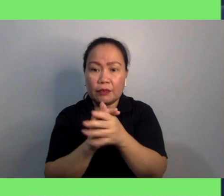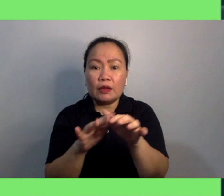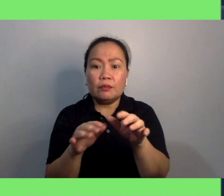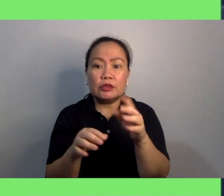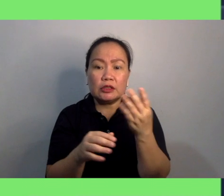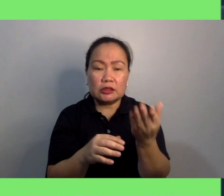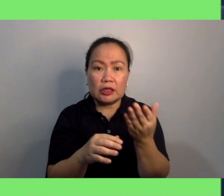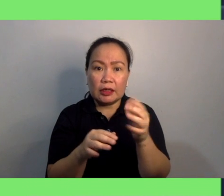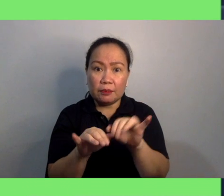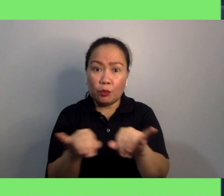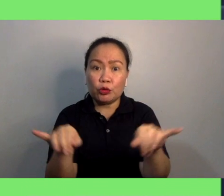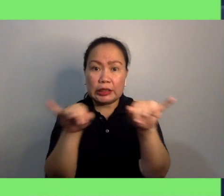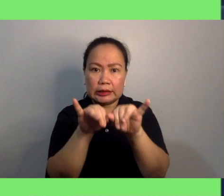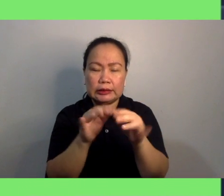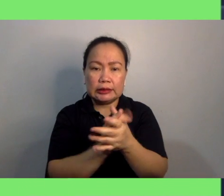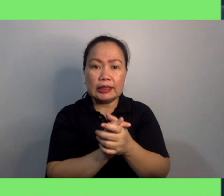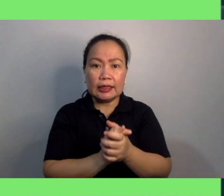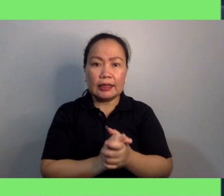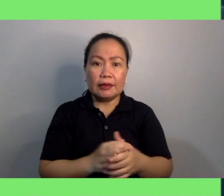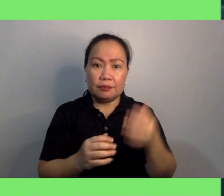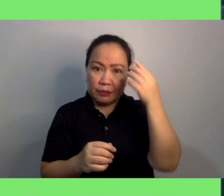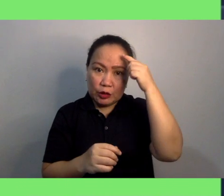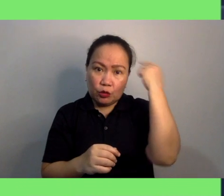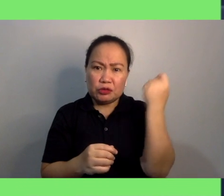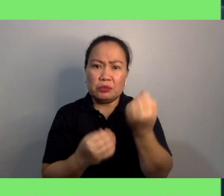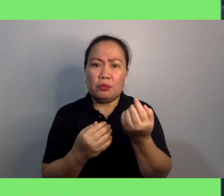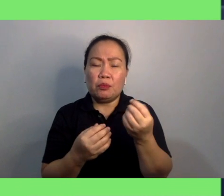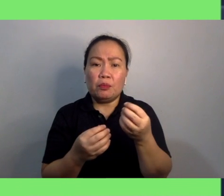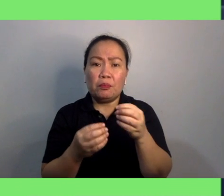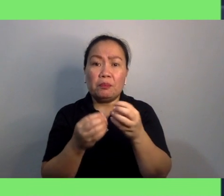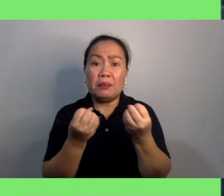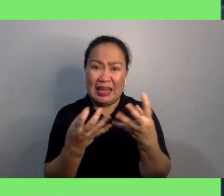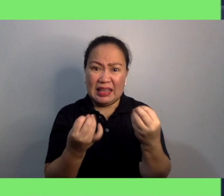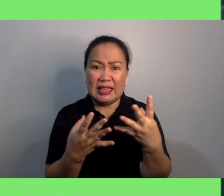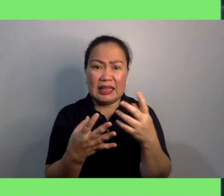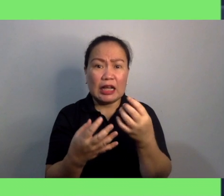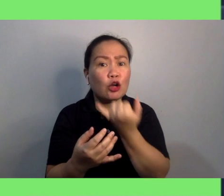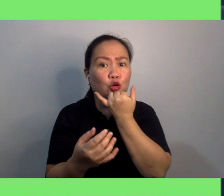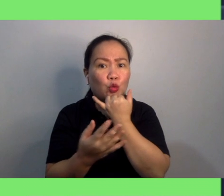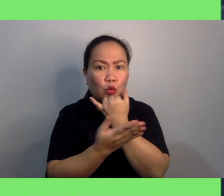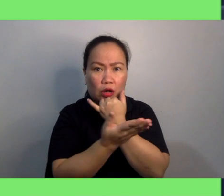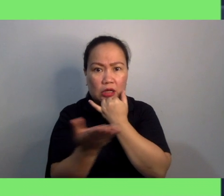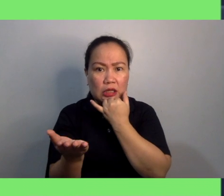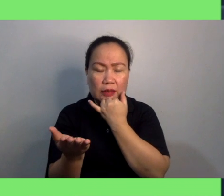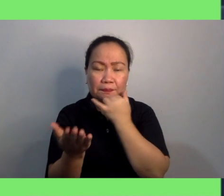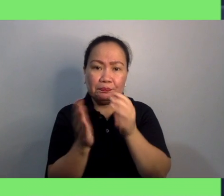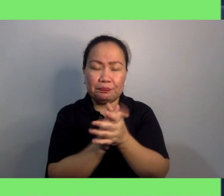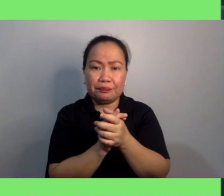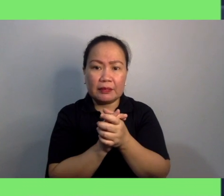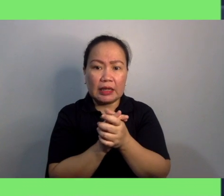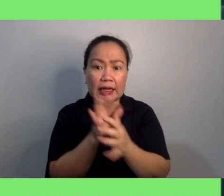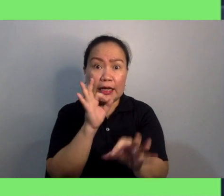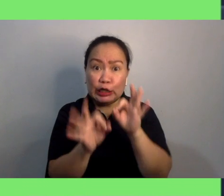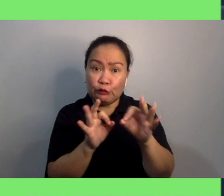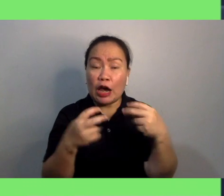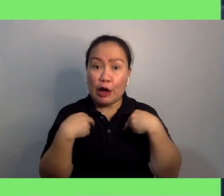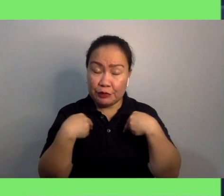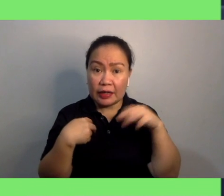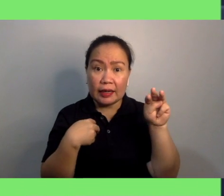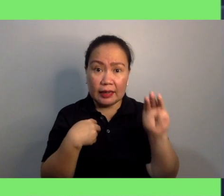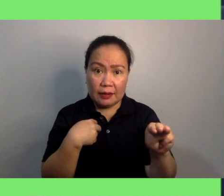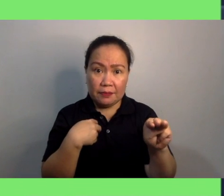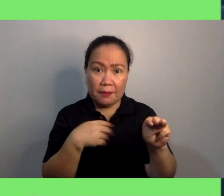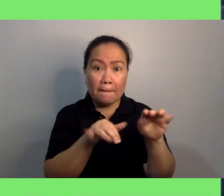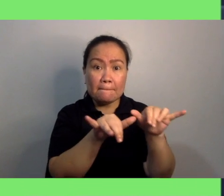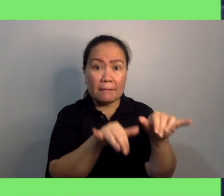pinaka-importante kasi madalas nagkakamali dito eh. So, tatandaan na kapag meron na po tayong M dito na symbol or